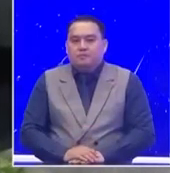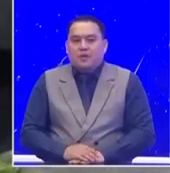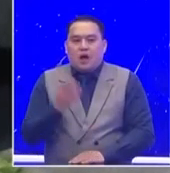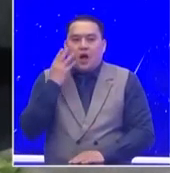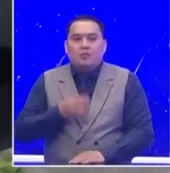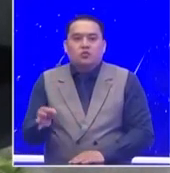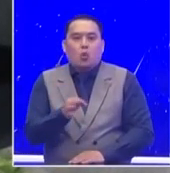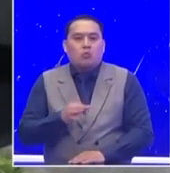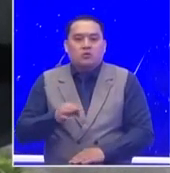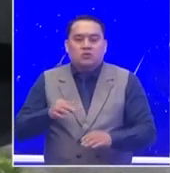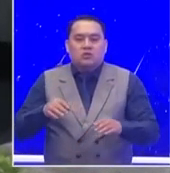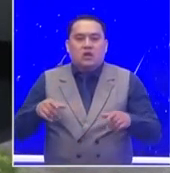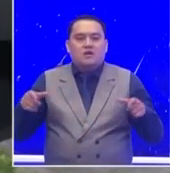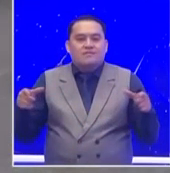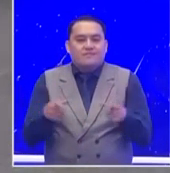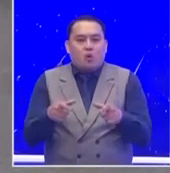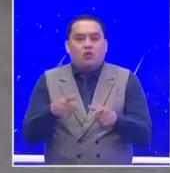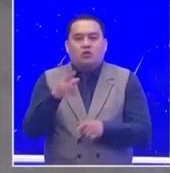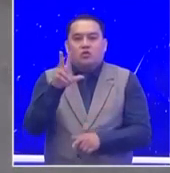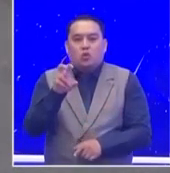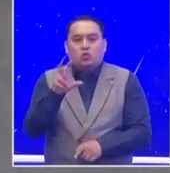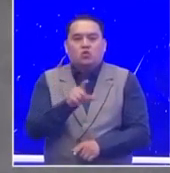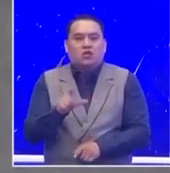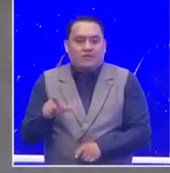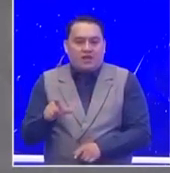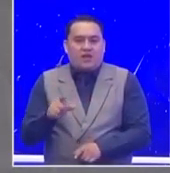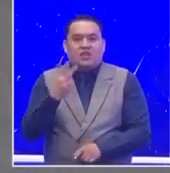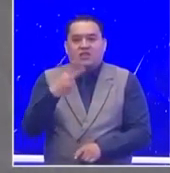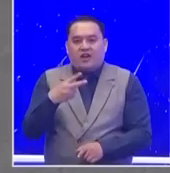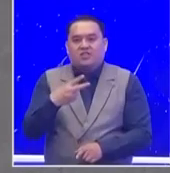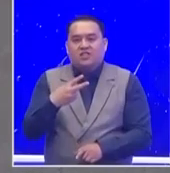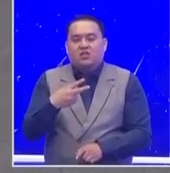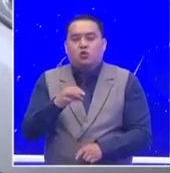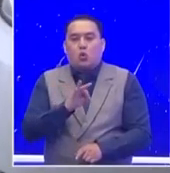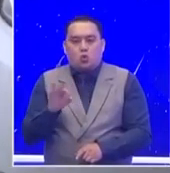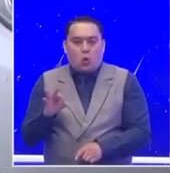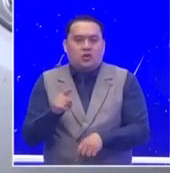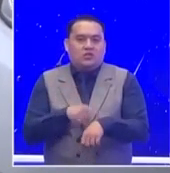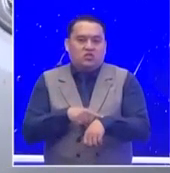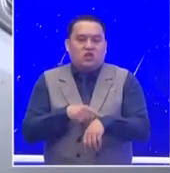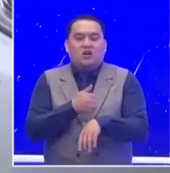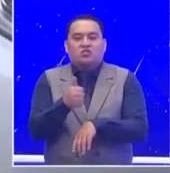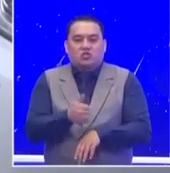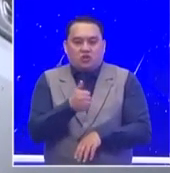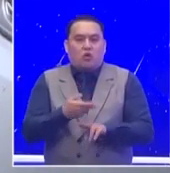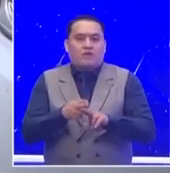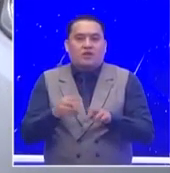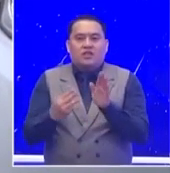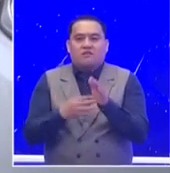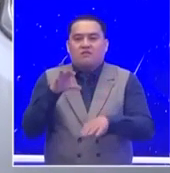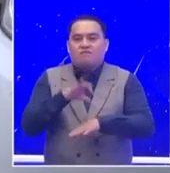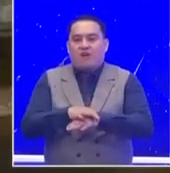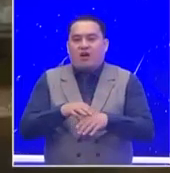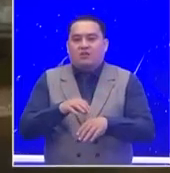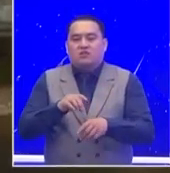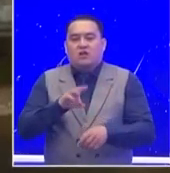Алматинской области на карантине находится около 300 человек. На период 20:00 по времени столицы в регионе зарегистрировано 9 фактов